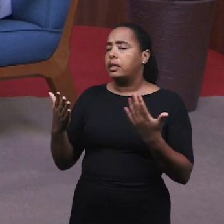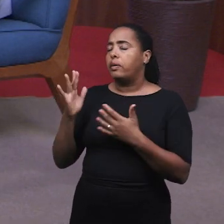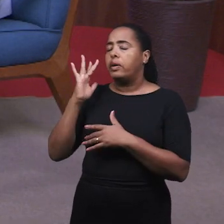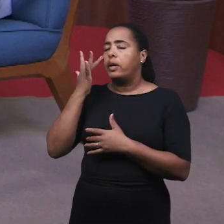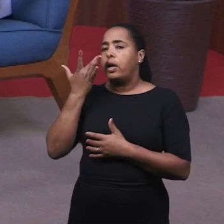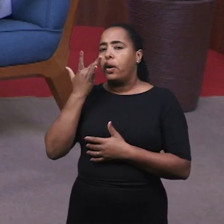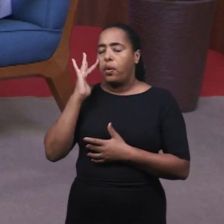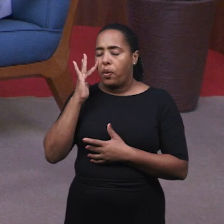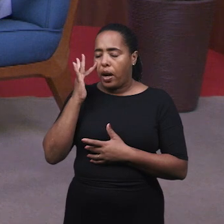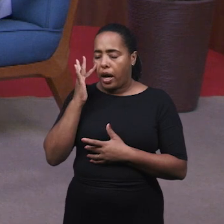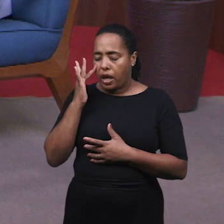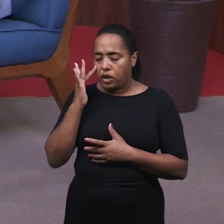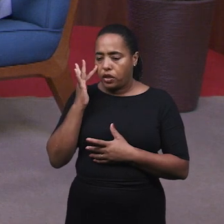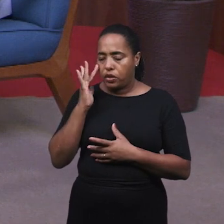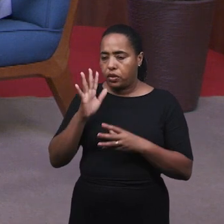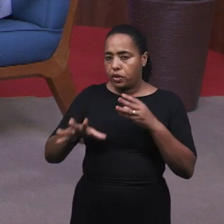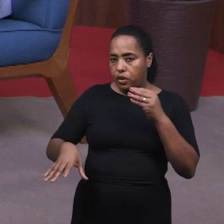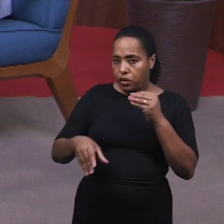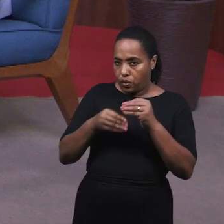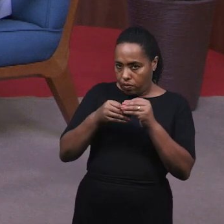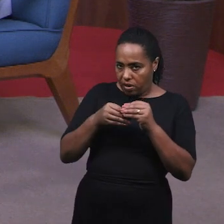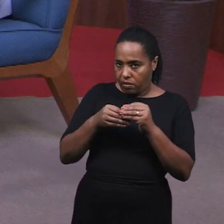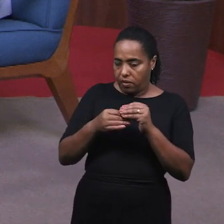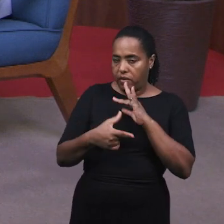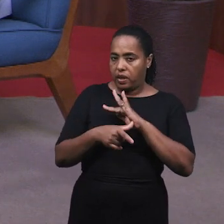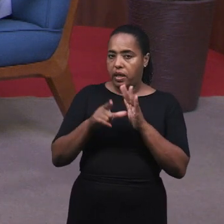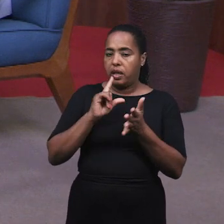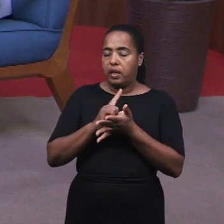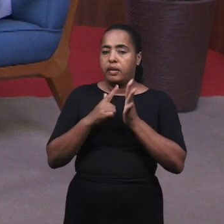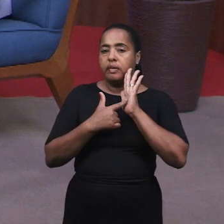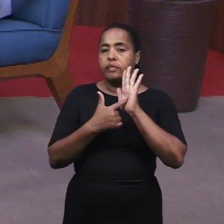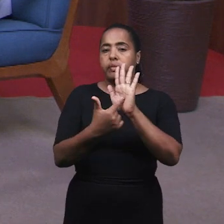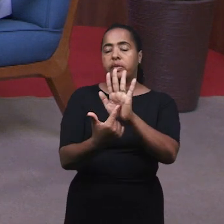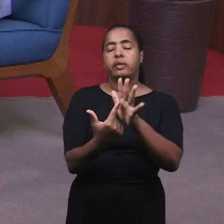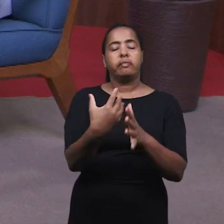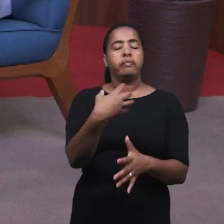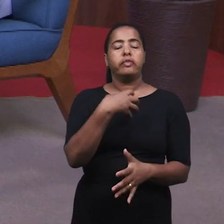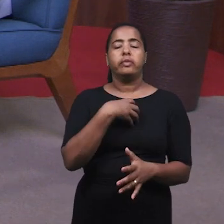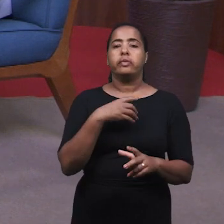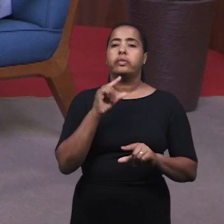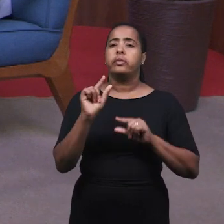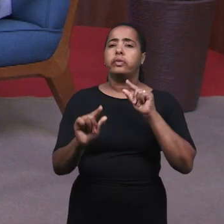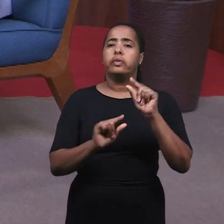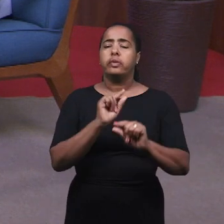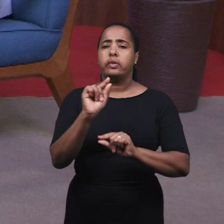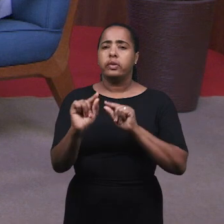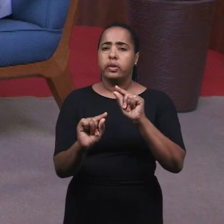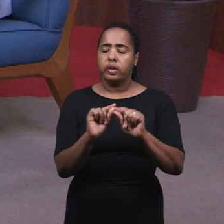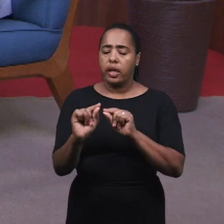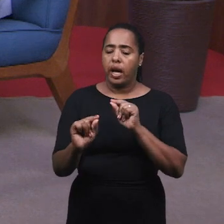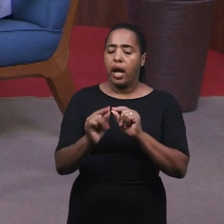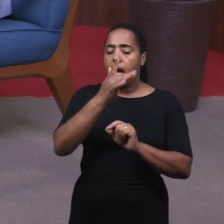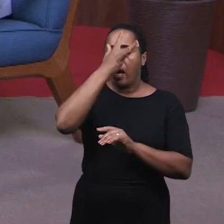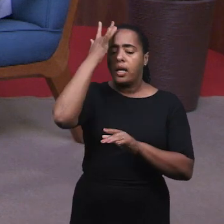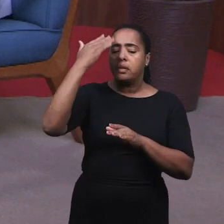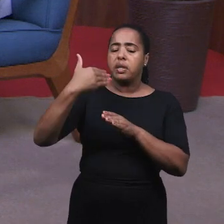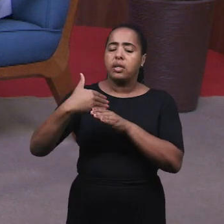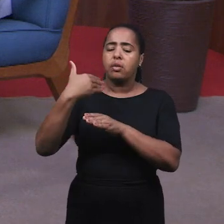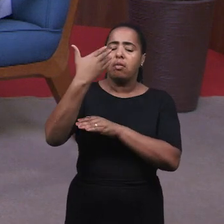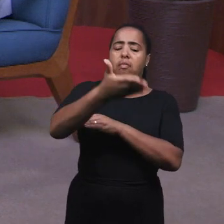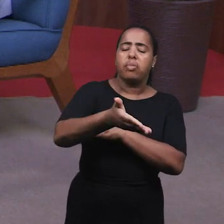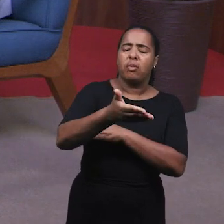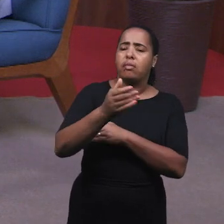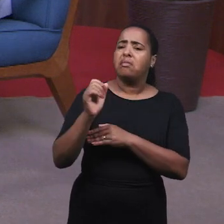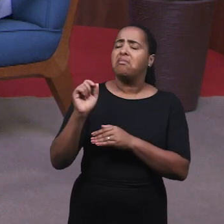nous approfondir un peu plus. Oui, je pense que ce texte-ci, il conclut bien ce que nous avons dit, parce que dans le sens que ceux qui